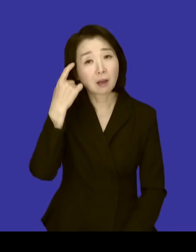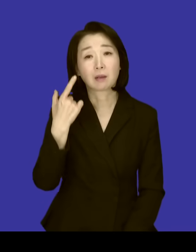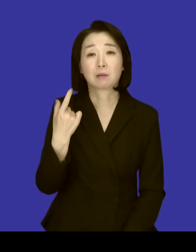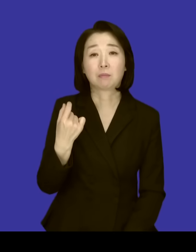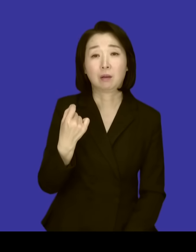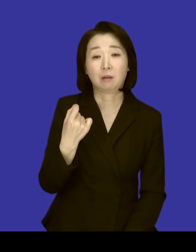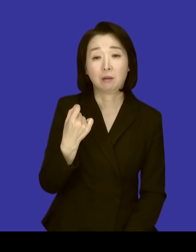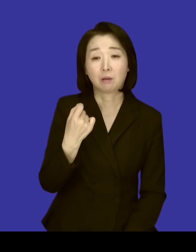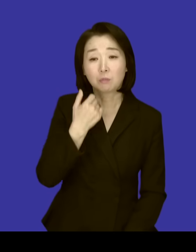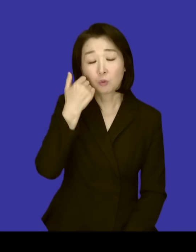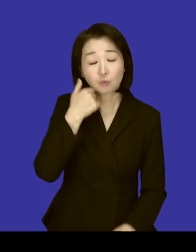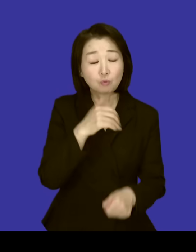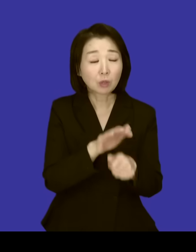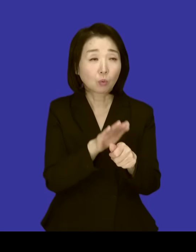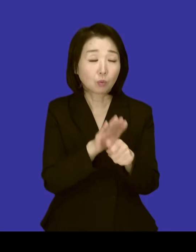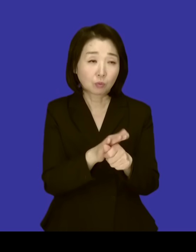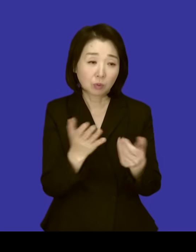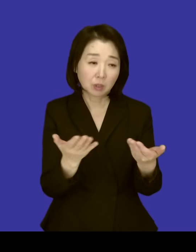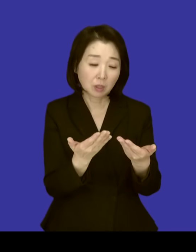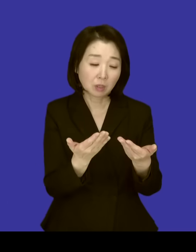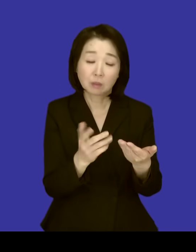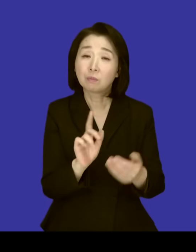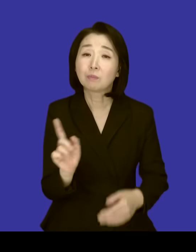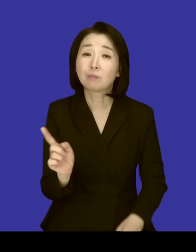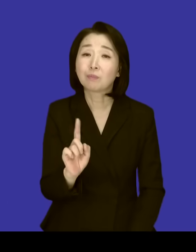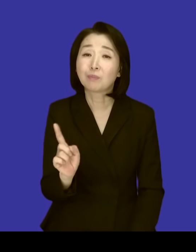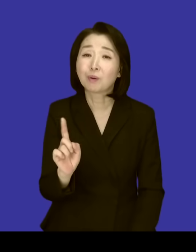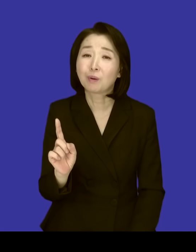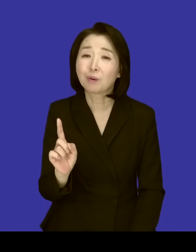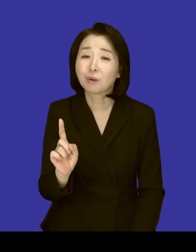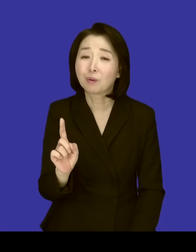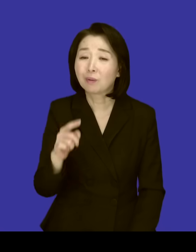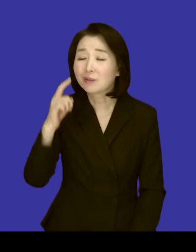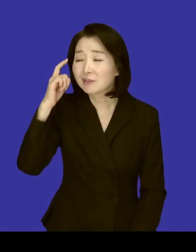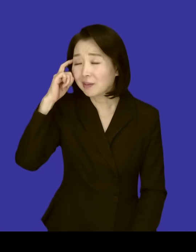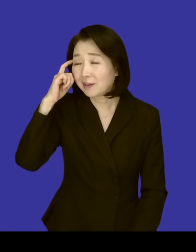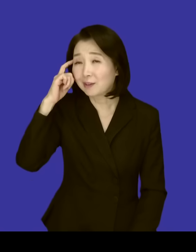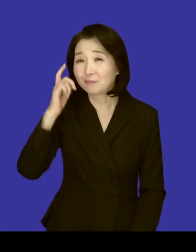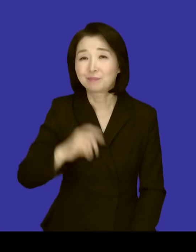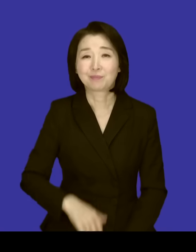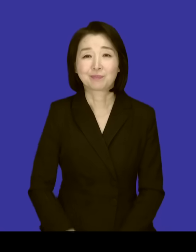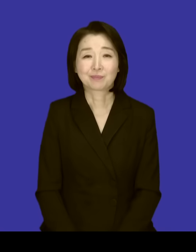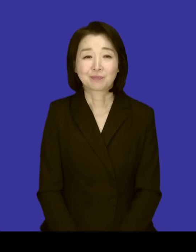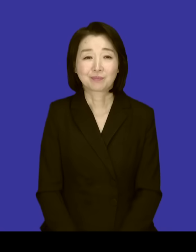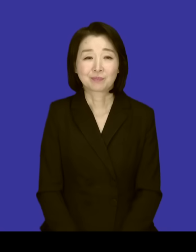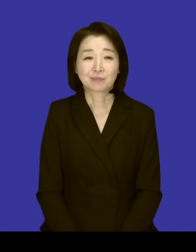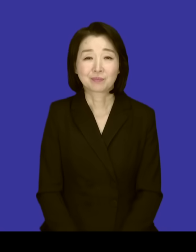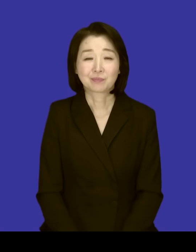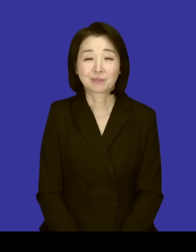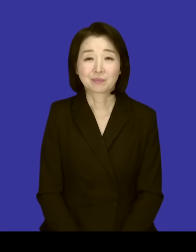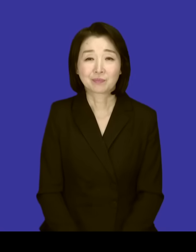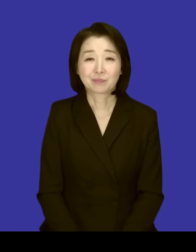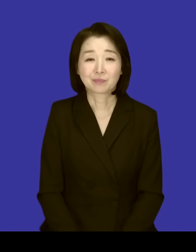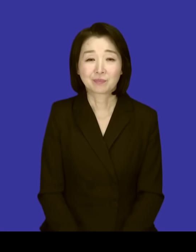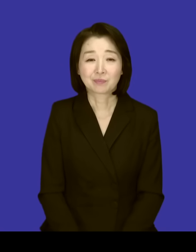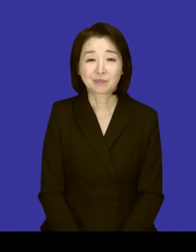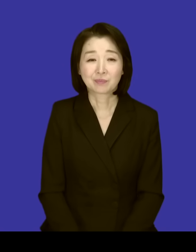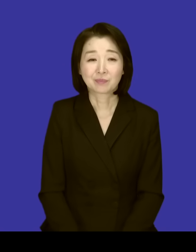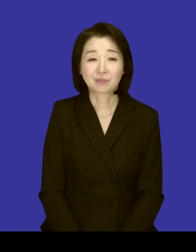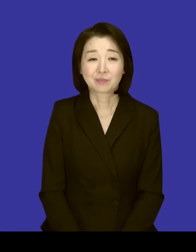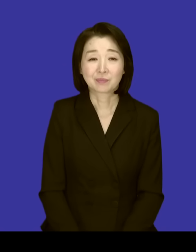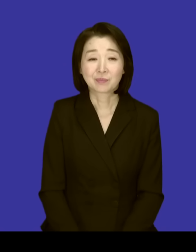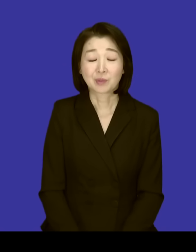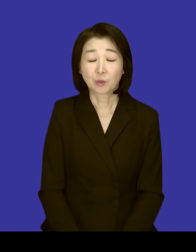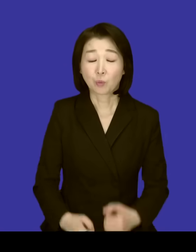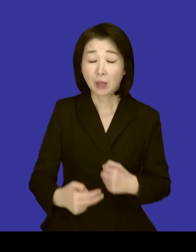그러면은 누군가를 도울 수 있는 직업이 뭐가 있을까? 근데 예. 이제 그 당시 한 자리 등수긴 했지만은 사실 의대갈